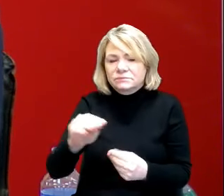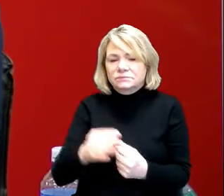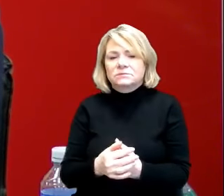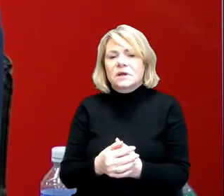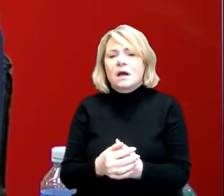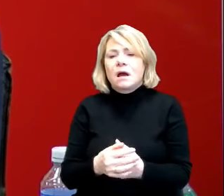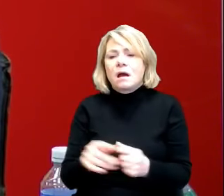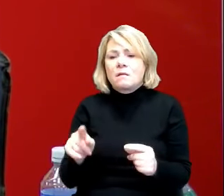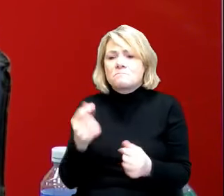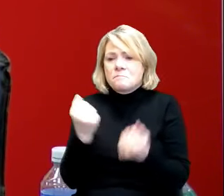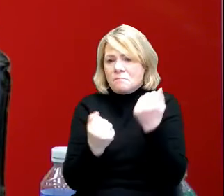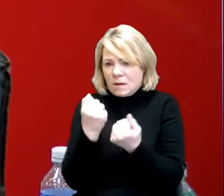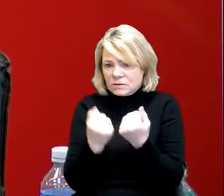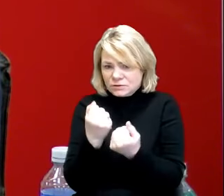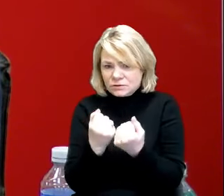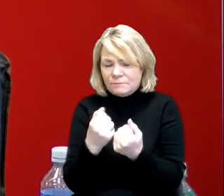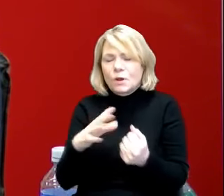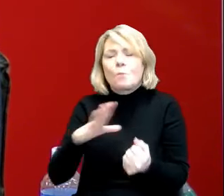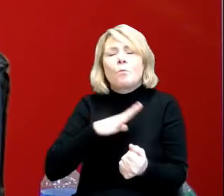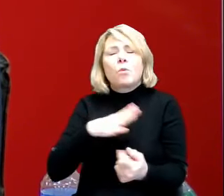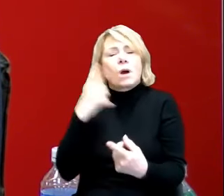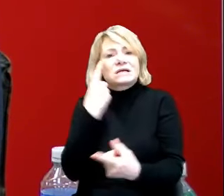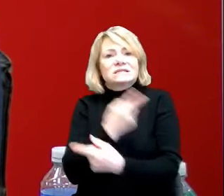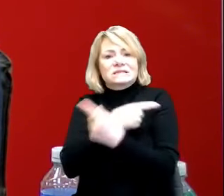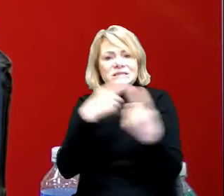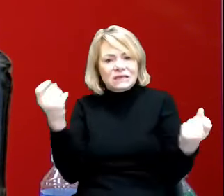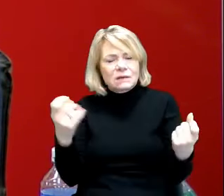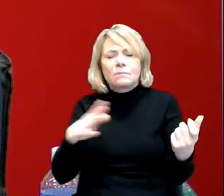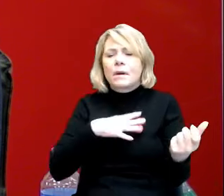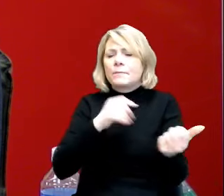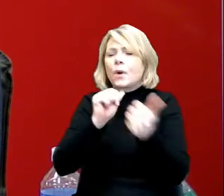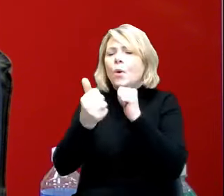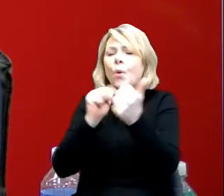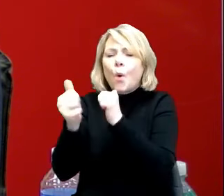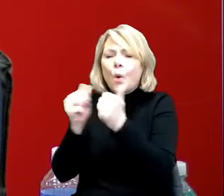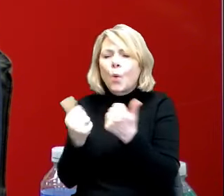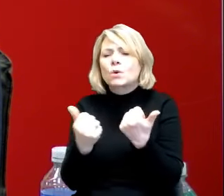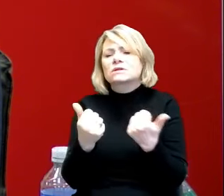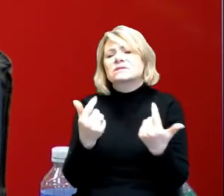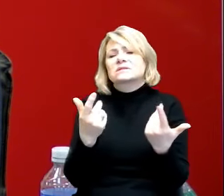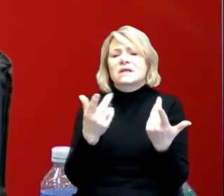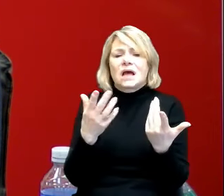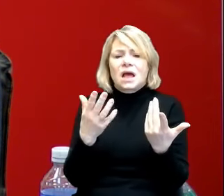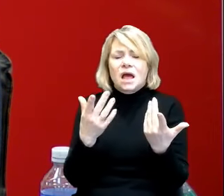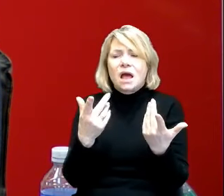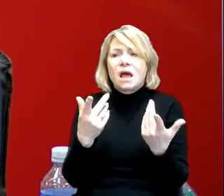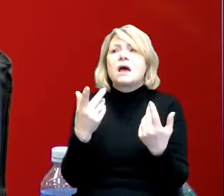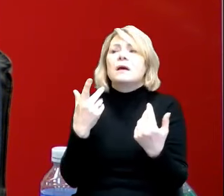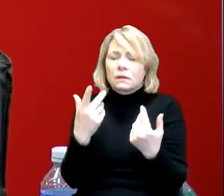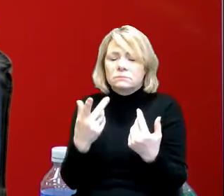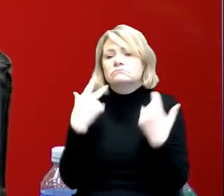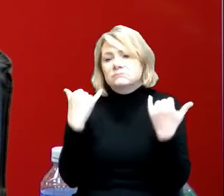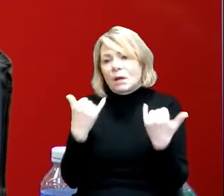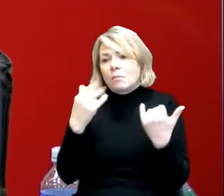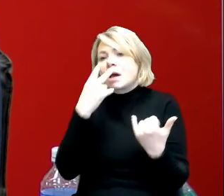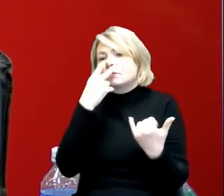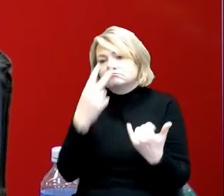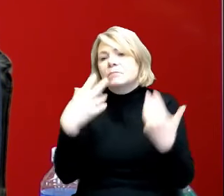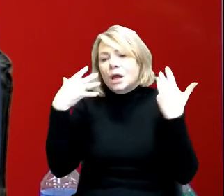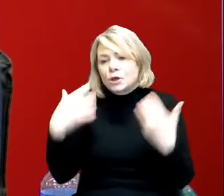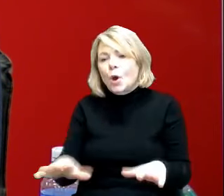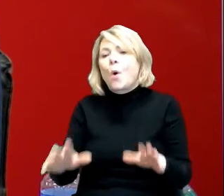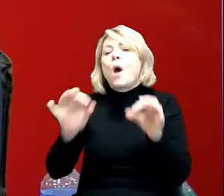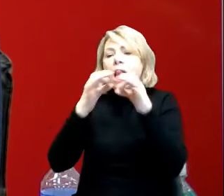kad buvo skelbiami masiniai konkursai medžiagoms ir tai leidžia mums taupyti klaipėdos miesto